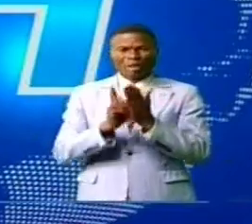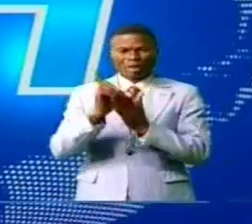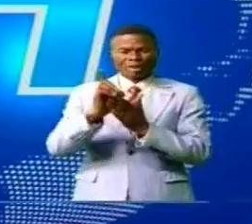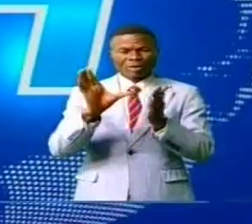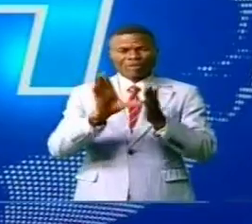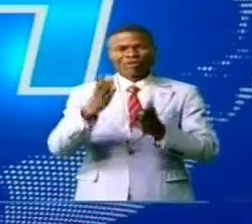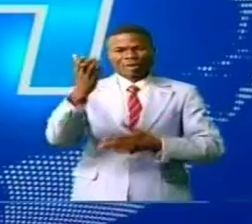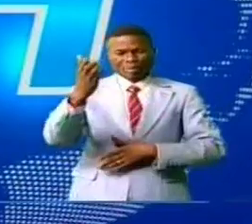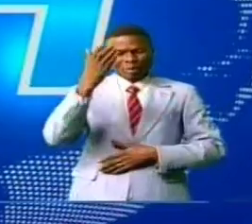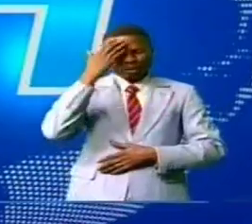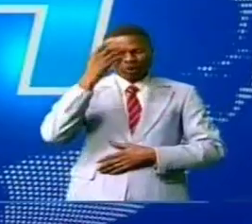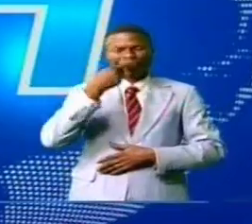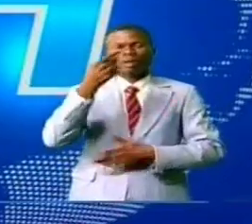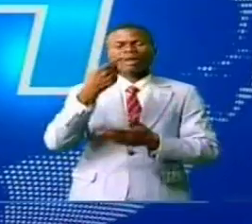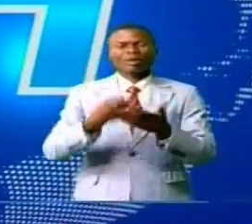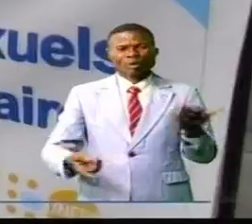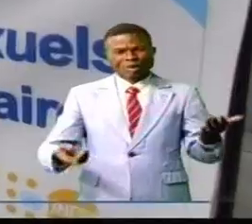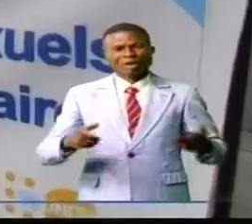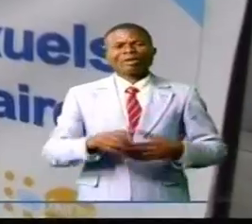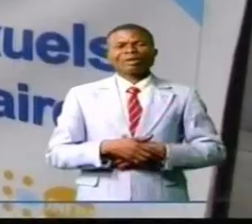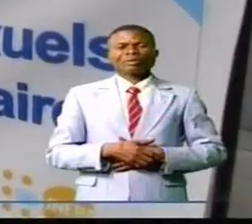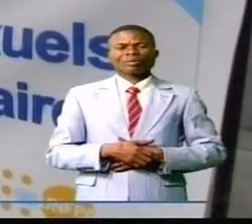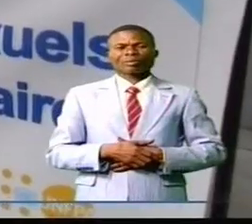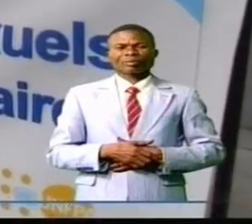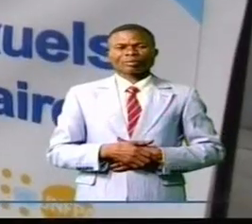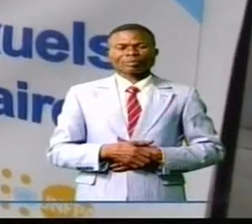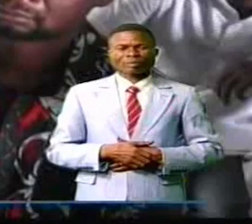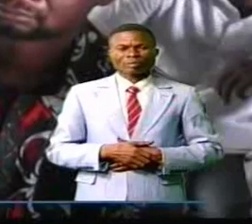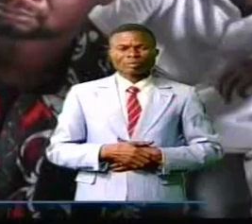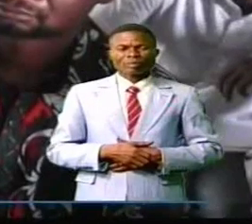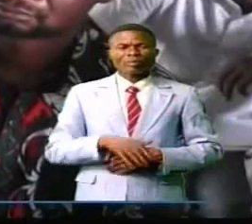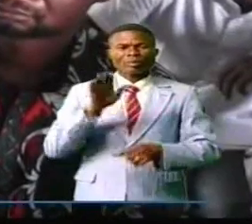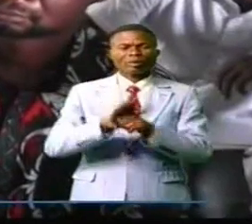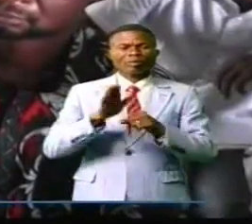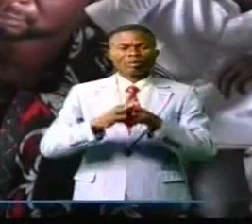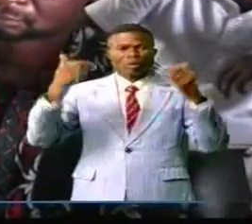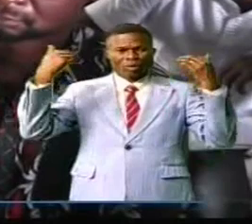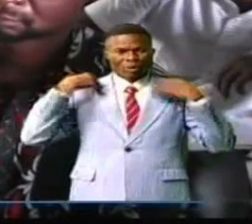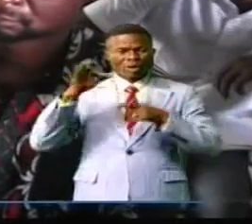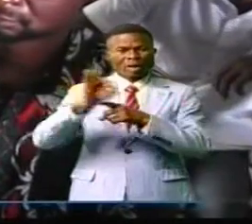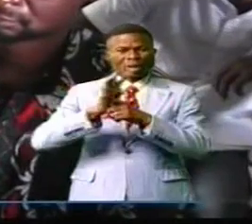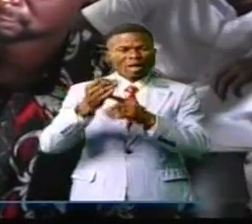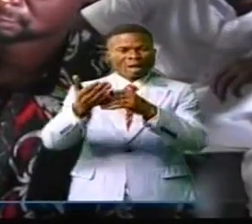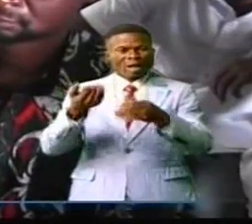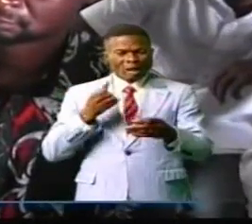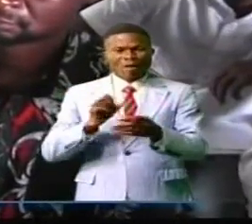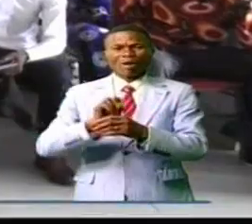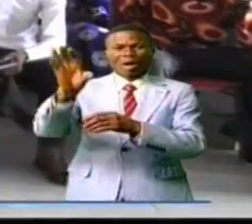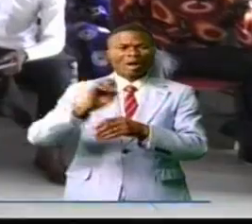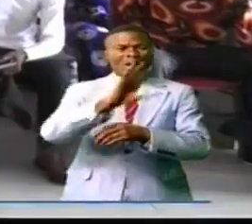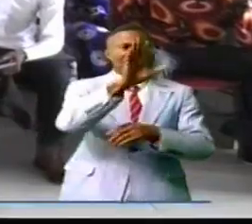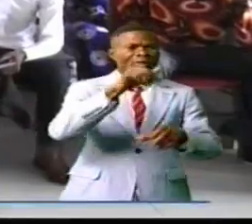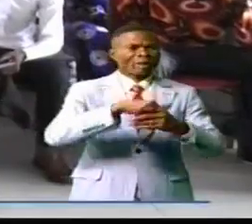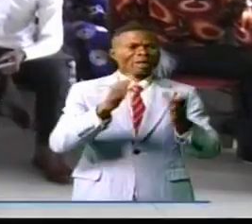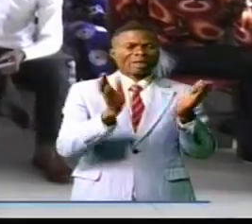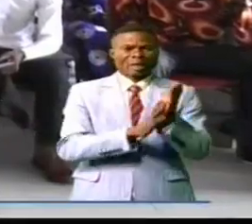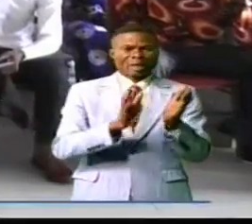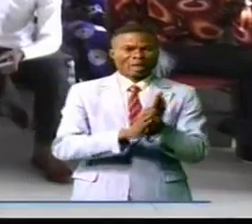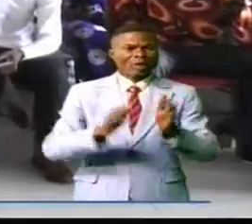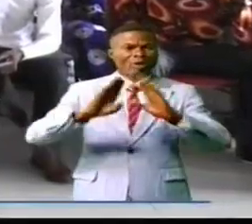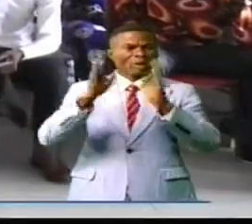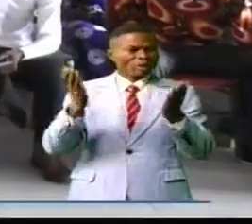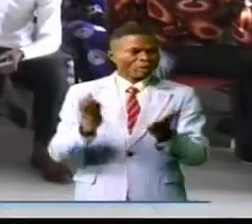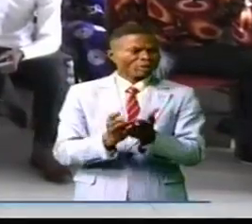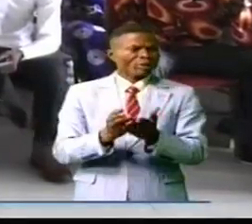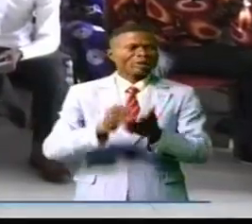Constance Mananga nous explique. Des 40 animateurs ont été formés avant leur déploiement dans des écoles. Ces derniers auront